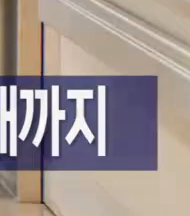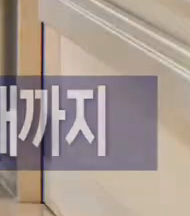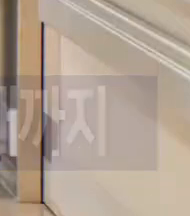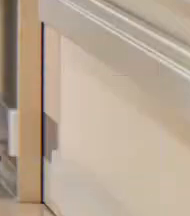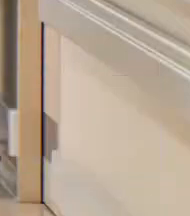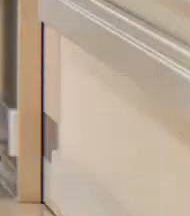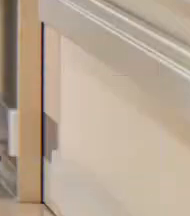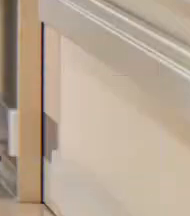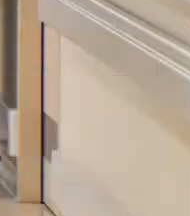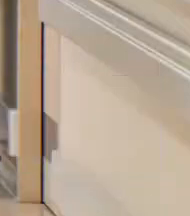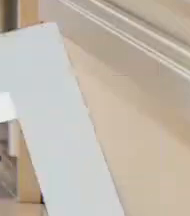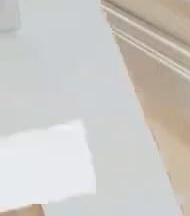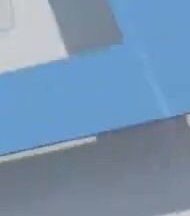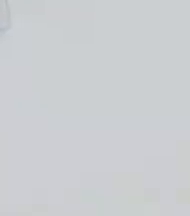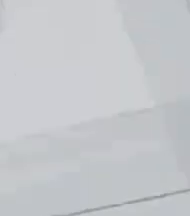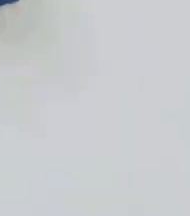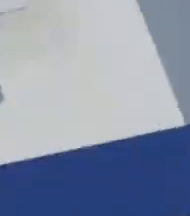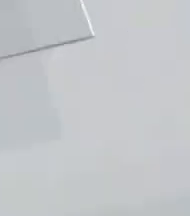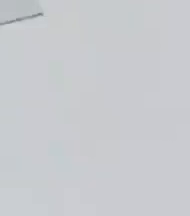폐쇄되고 있습니다.